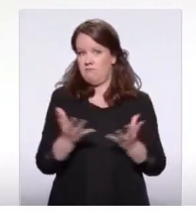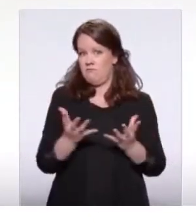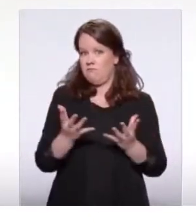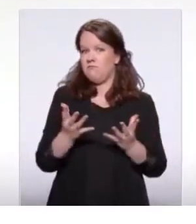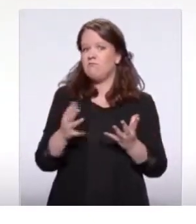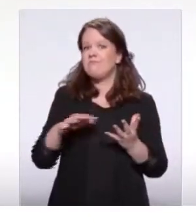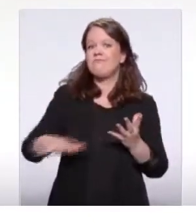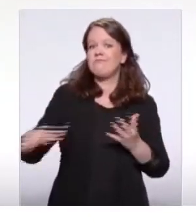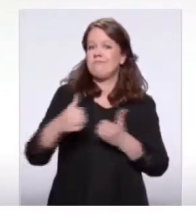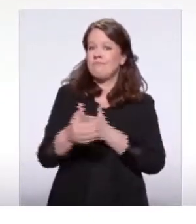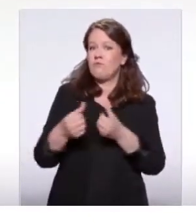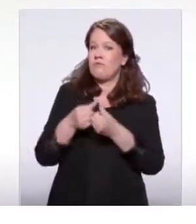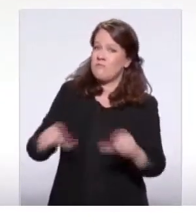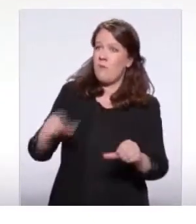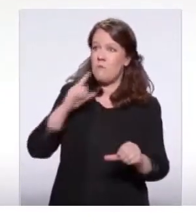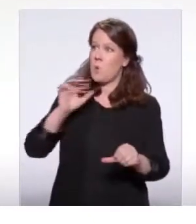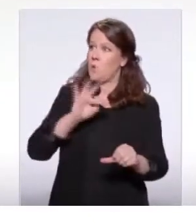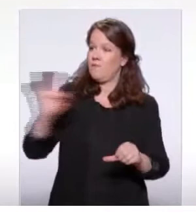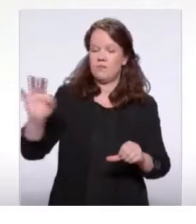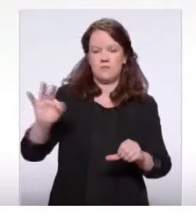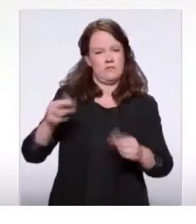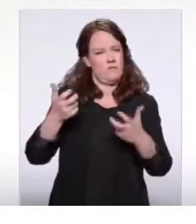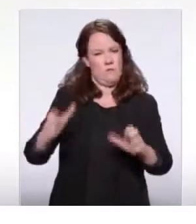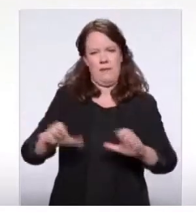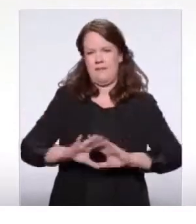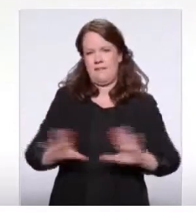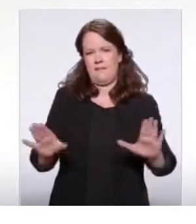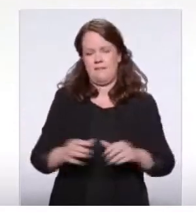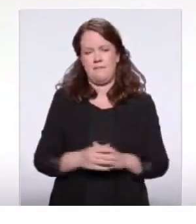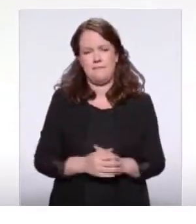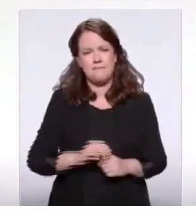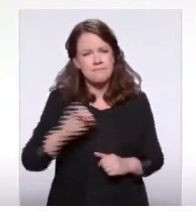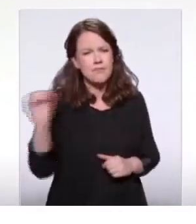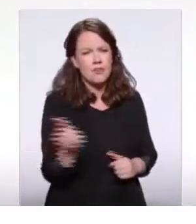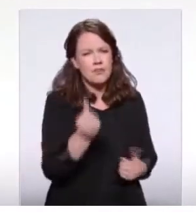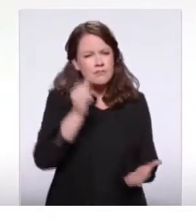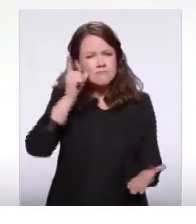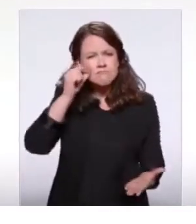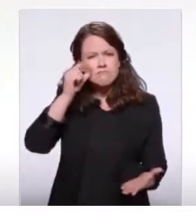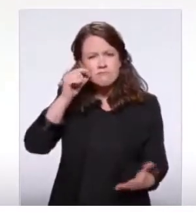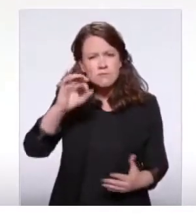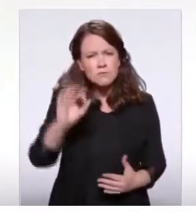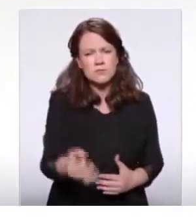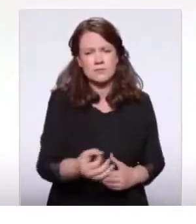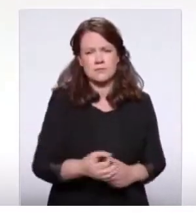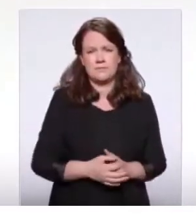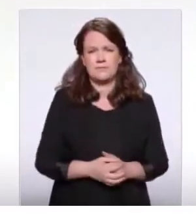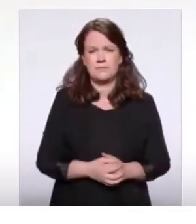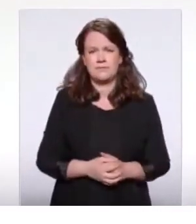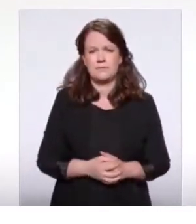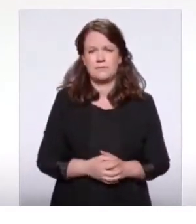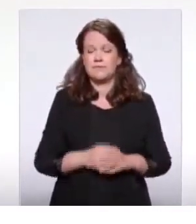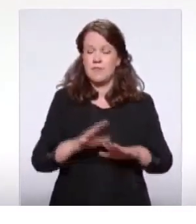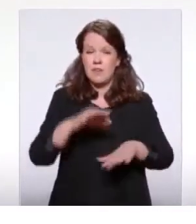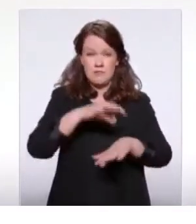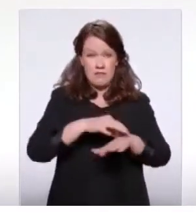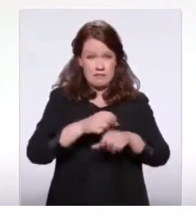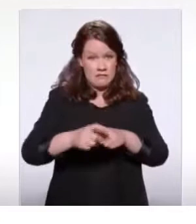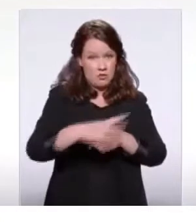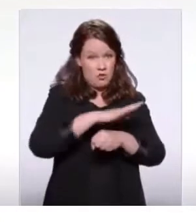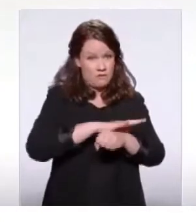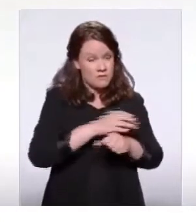Nous avons tous consenti des efforts importants. Et le virus a continué de circuler. Il circule encore